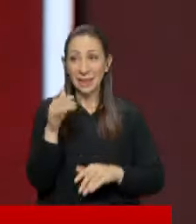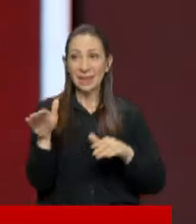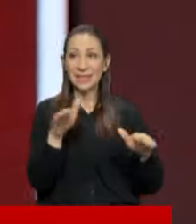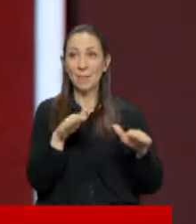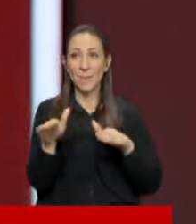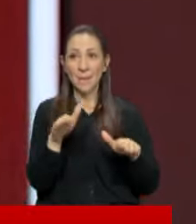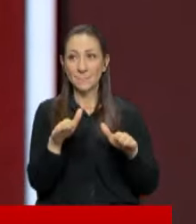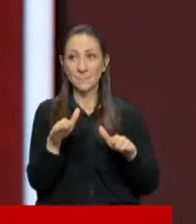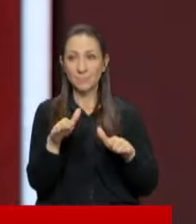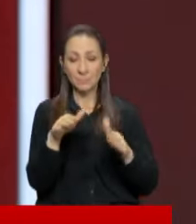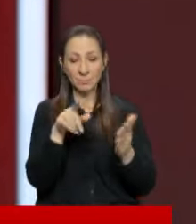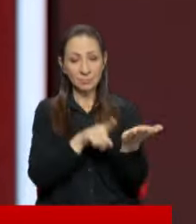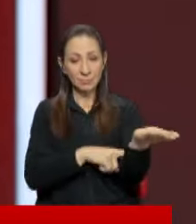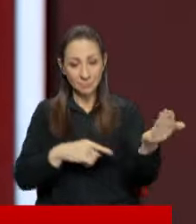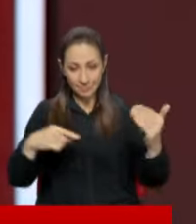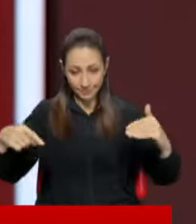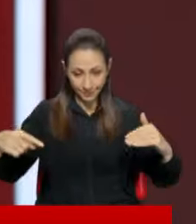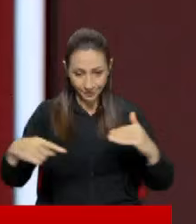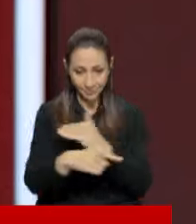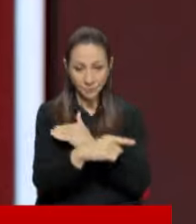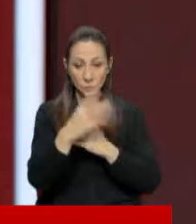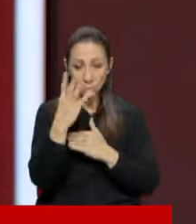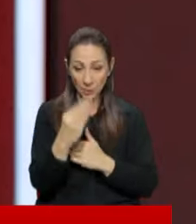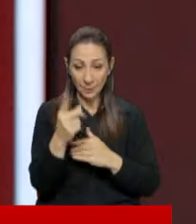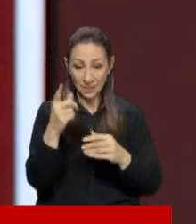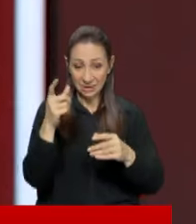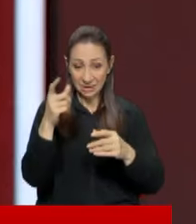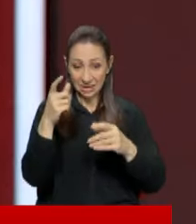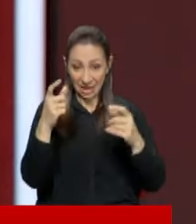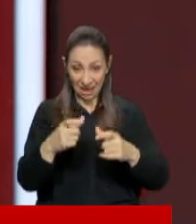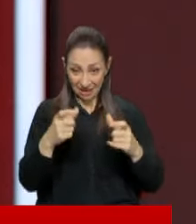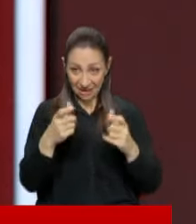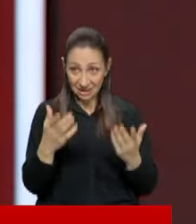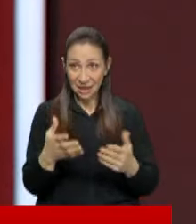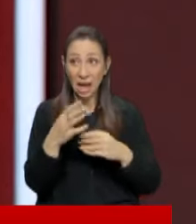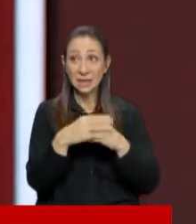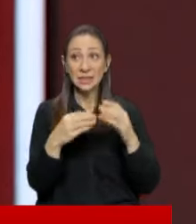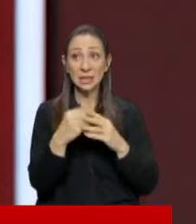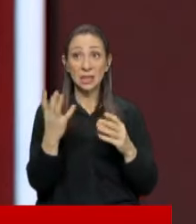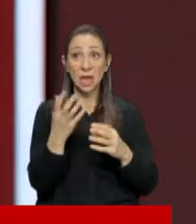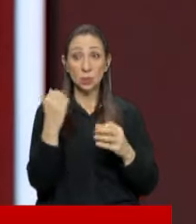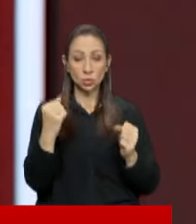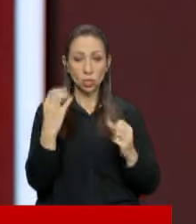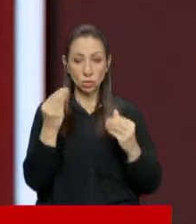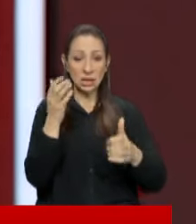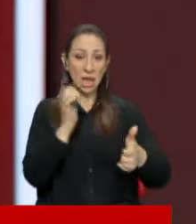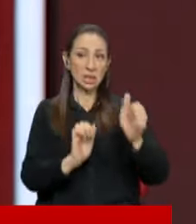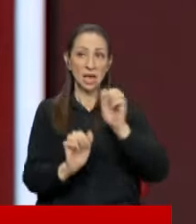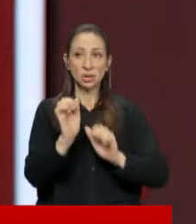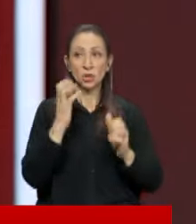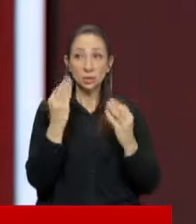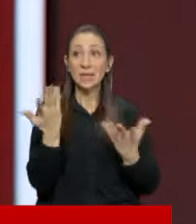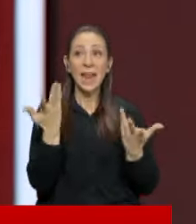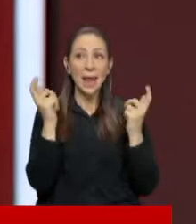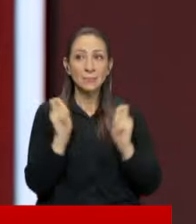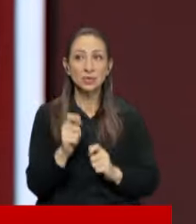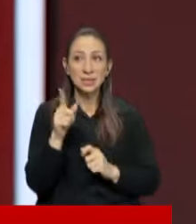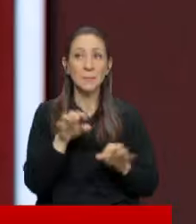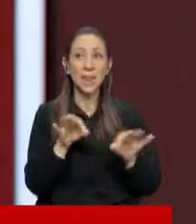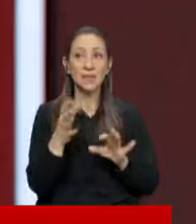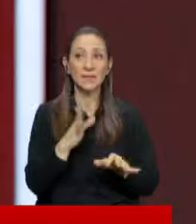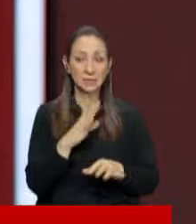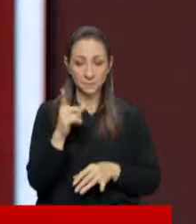Deprem fayları üzerinde, fay hatları üzerinde olan bir memleketteyiz. Adana daha güçlü olsun, daha dirençli olsun diye neler yapacaksınız,